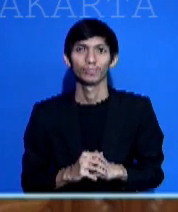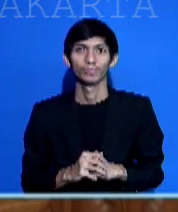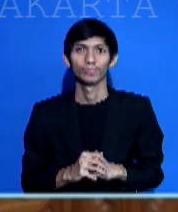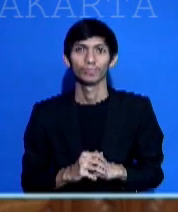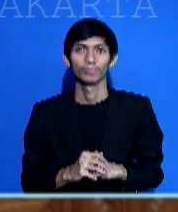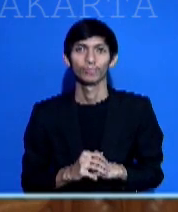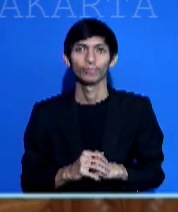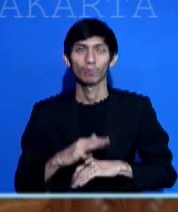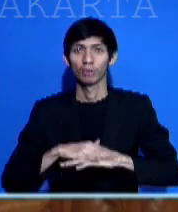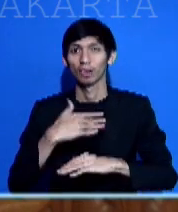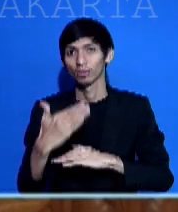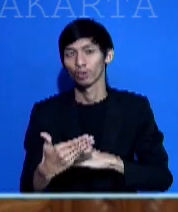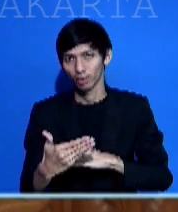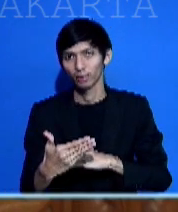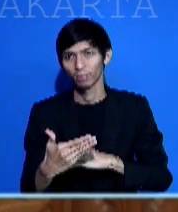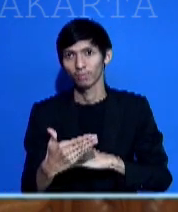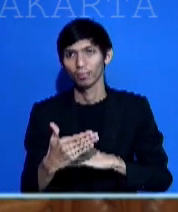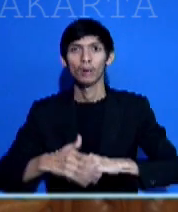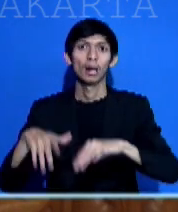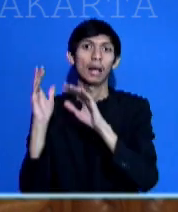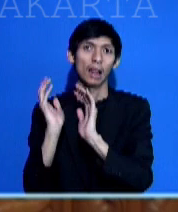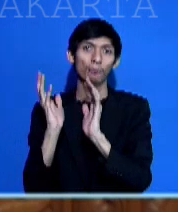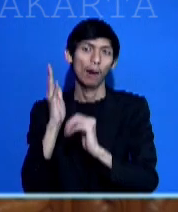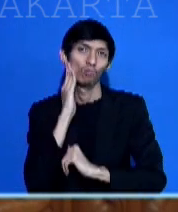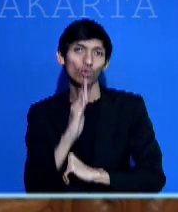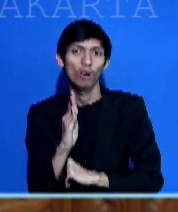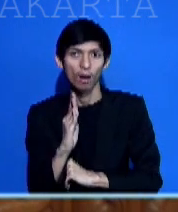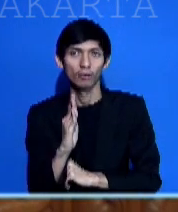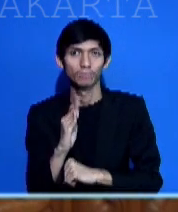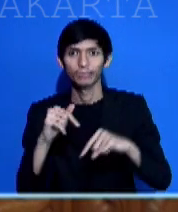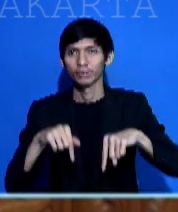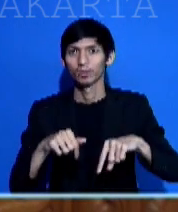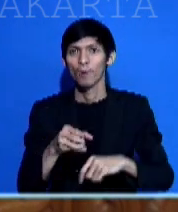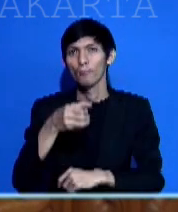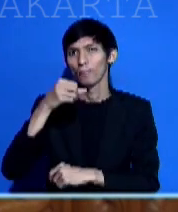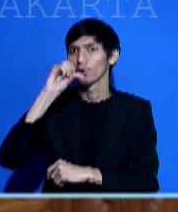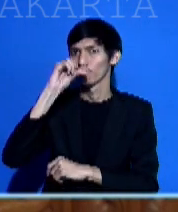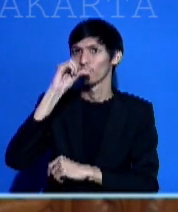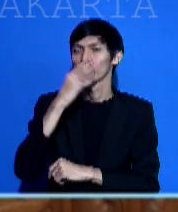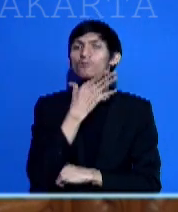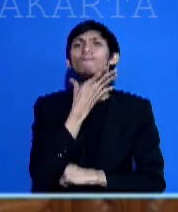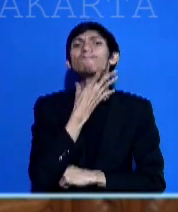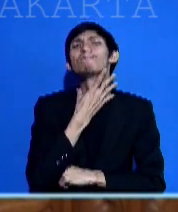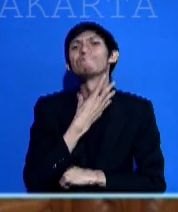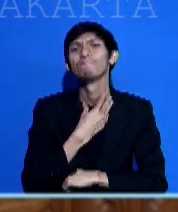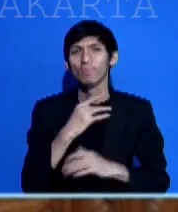ipun pirs kap mud salahunggalipun unjukan ingkang kathah